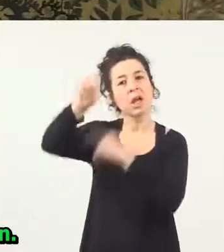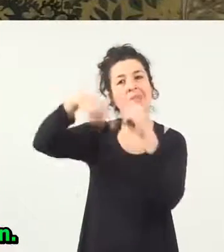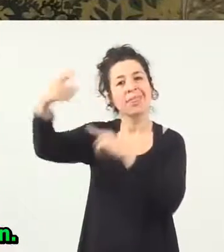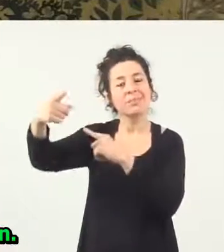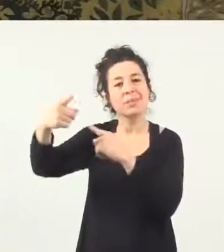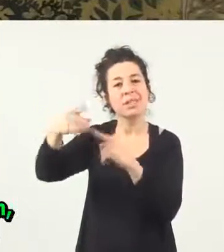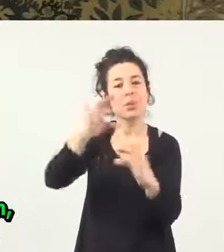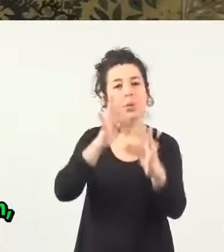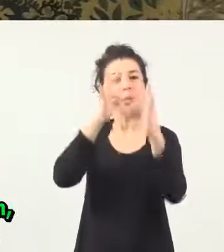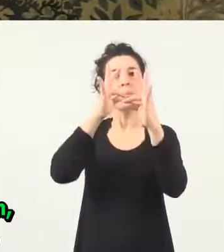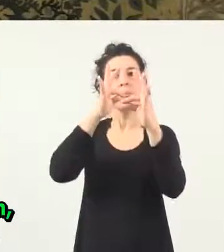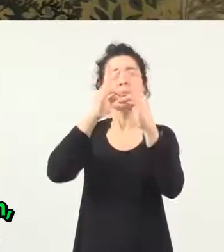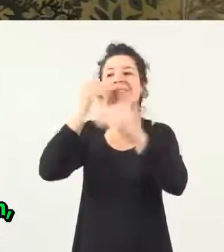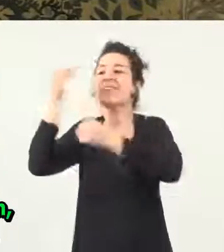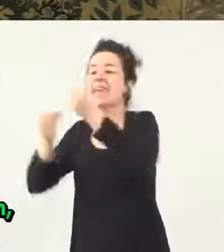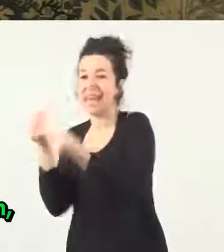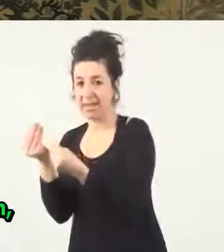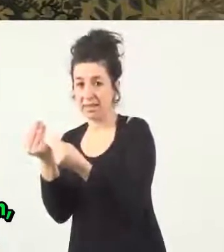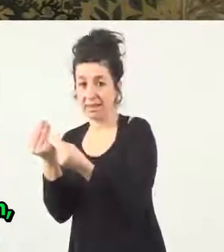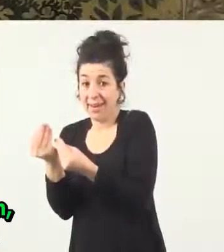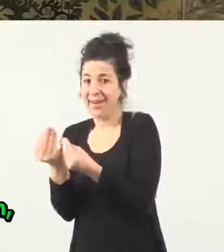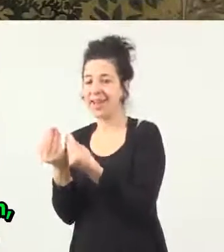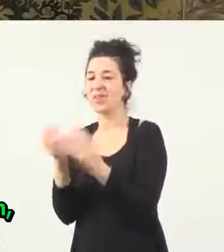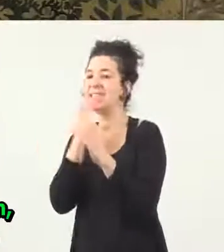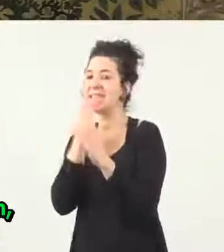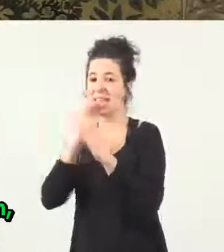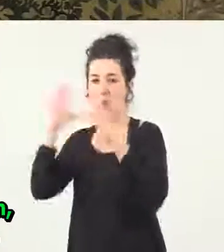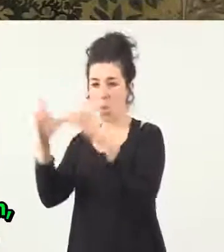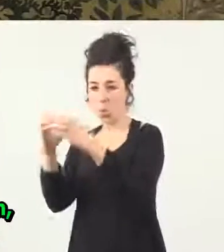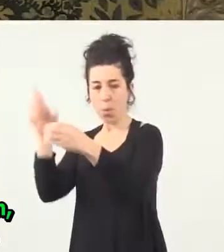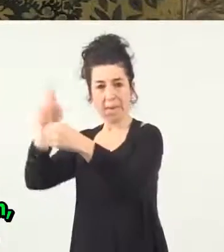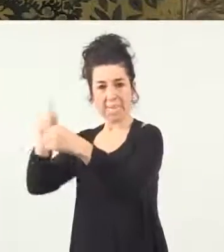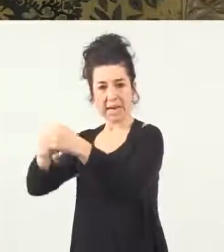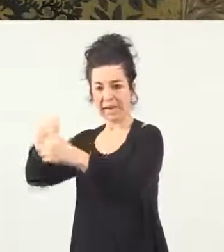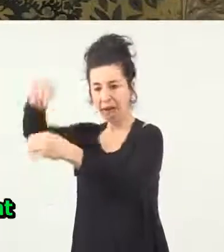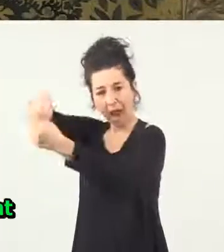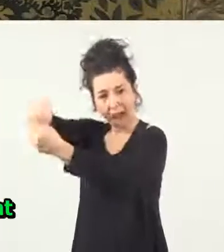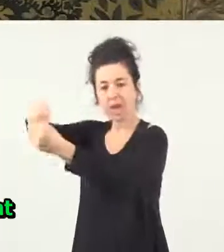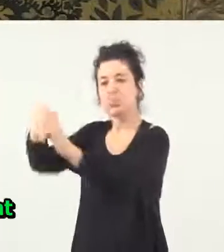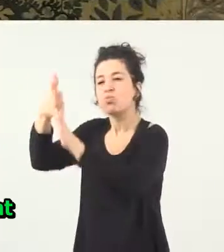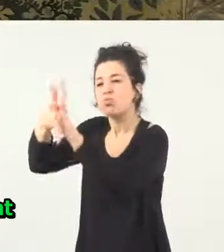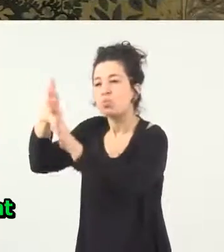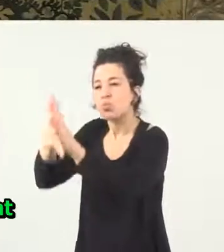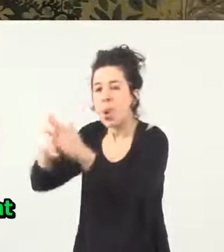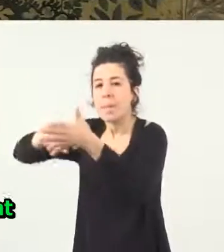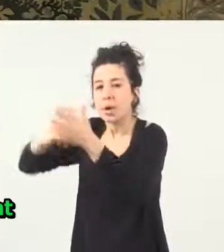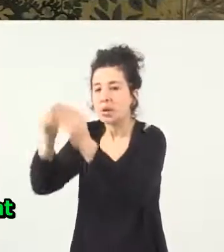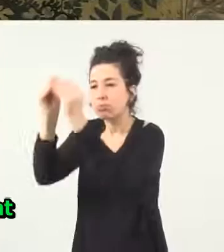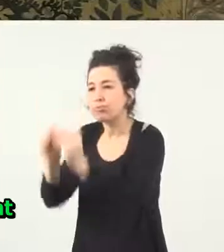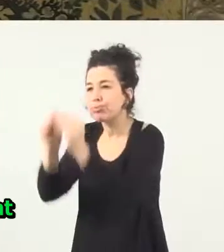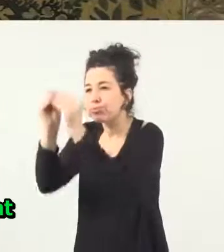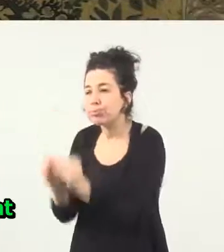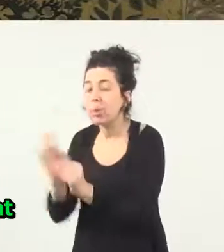dugun, ulertzen duzue, klaro, zu, talde batean basaude militatzen, ba hor basoaz proiektuak egiten, baina ja, bihurtzen bada